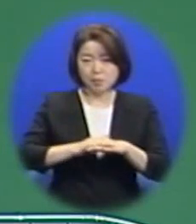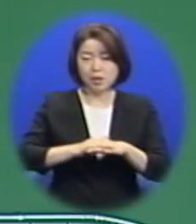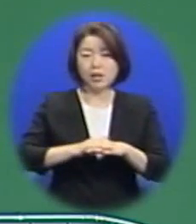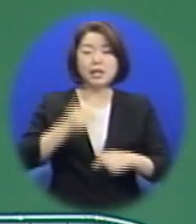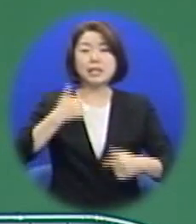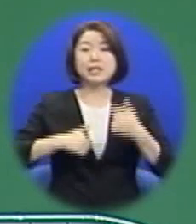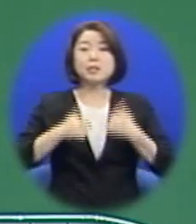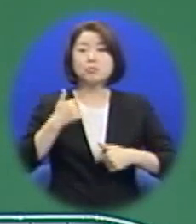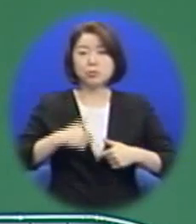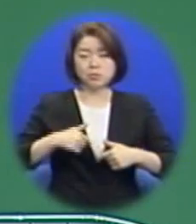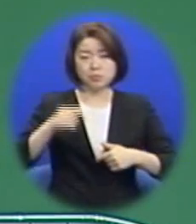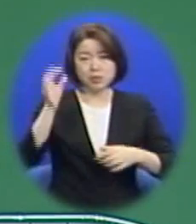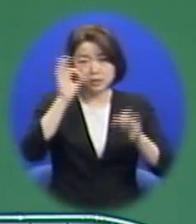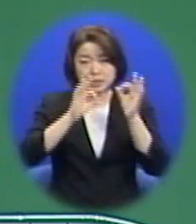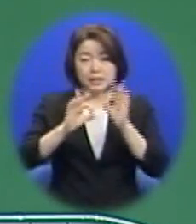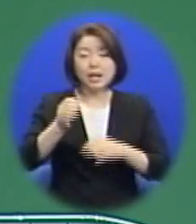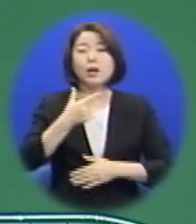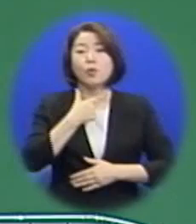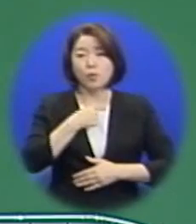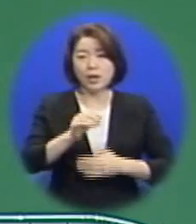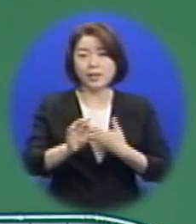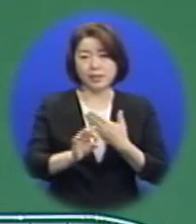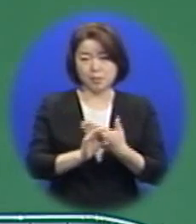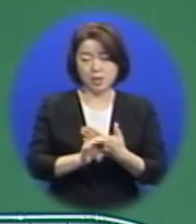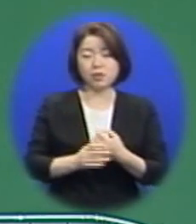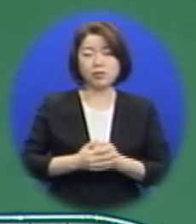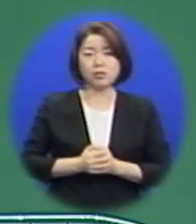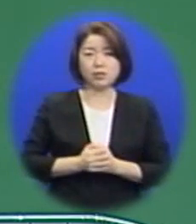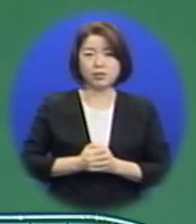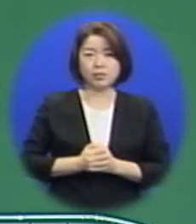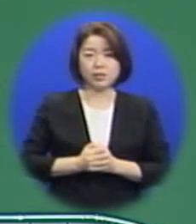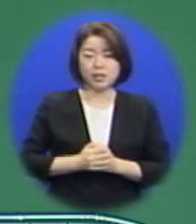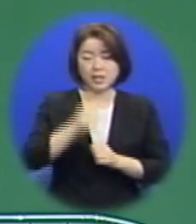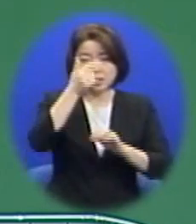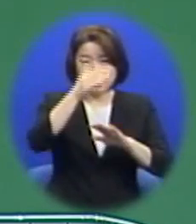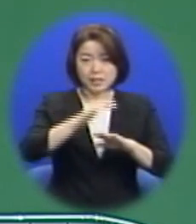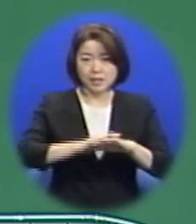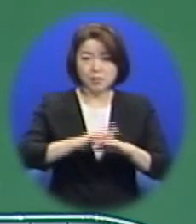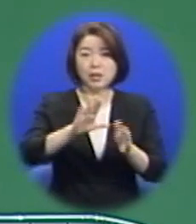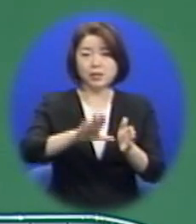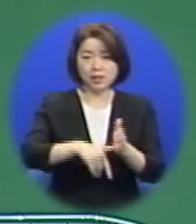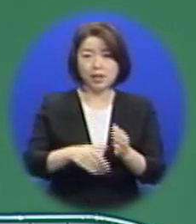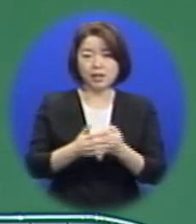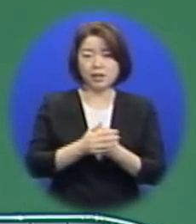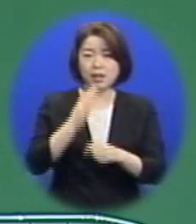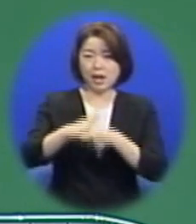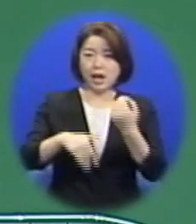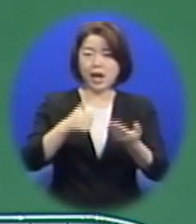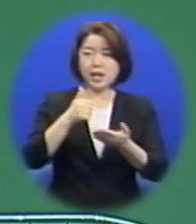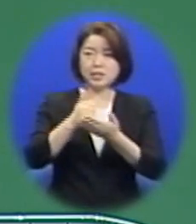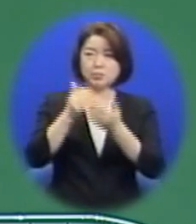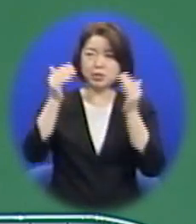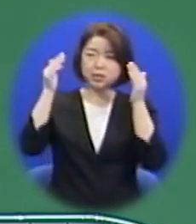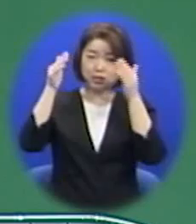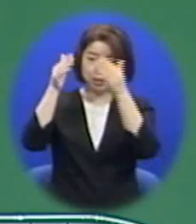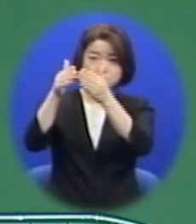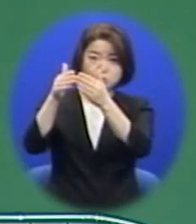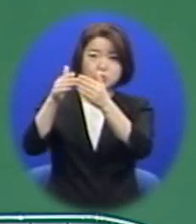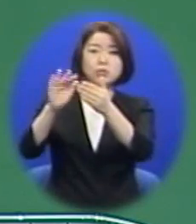예배를 찬양을 하나님께 드리기 원한다면 예배 때 하나님을 주목하셔야 합니다.